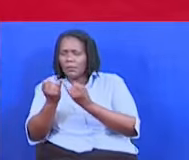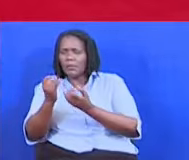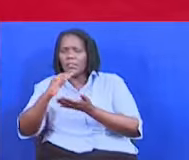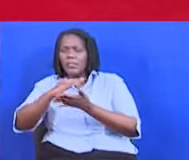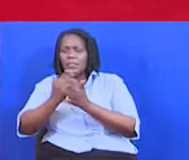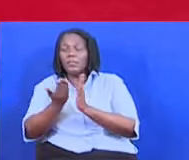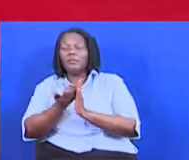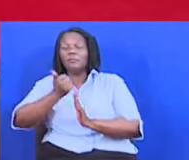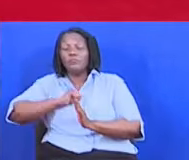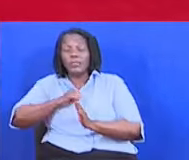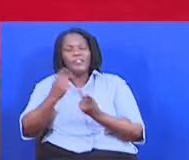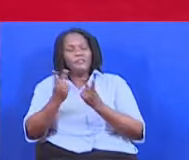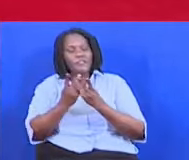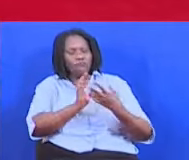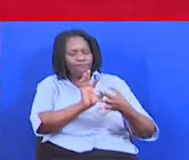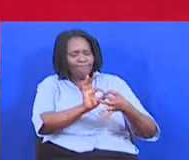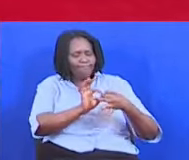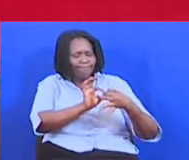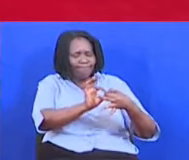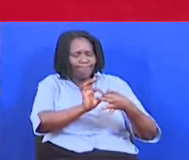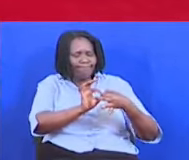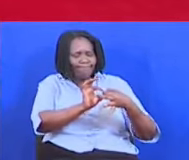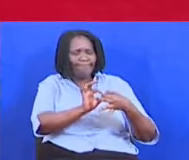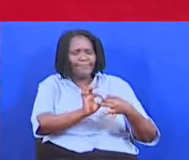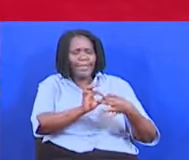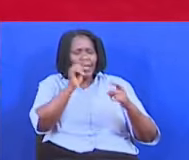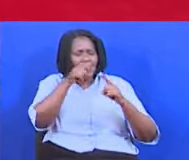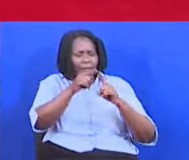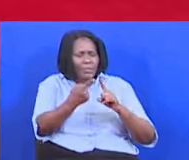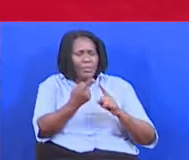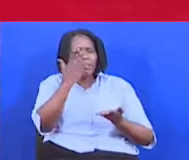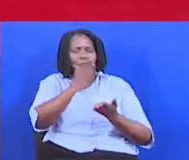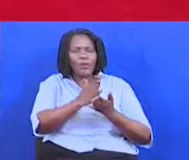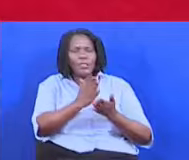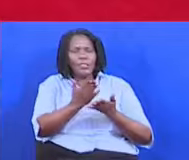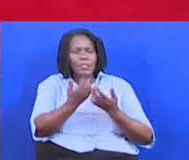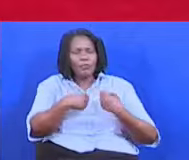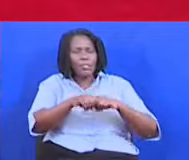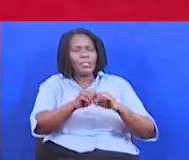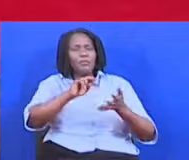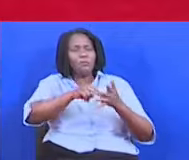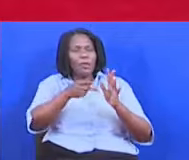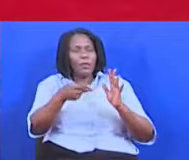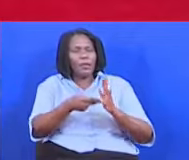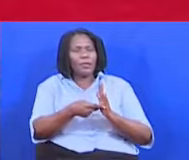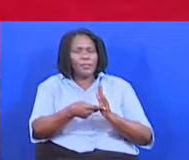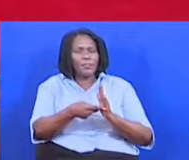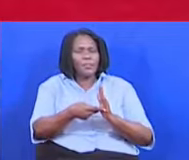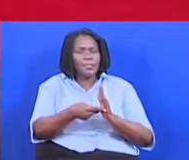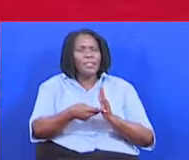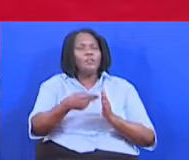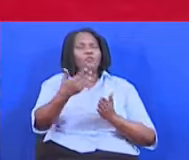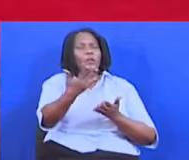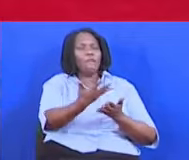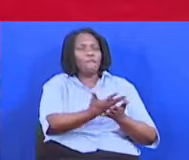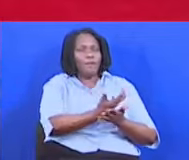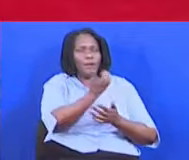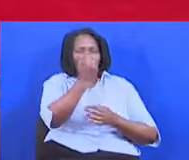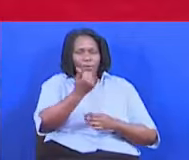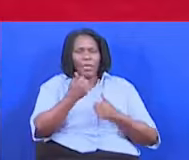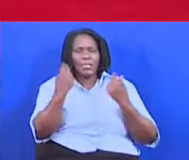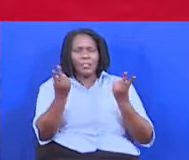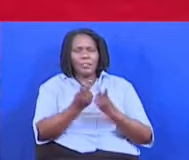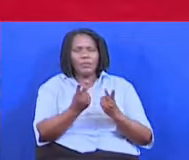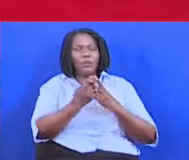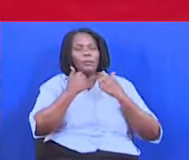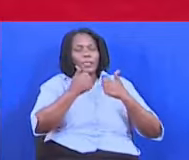za binafsi, ili tuweze kushirikiana kwa pamoja kuhakikisha kwamba utekelezaji wa mkakati huu unakuwa na ufanisi ambao tunautarajia. Kwa hiyo hili ni